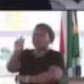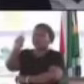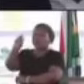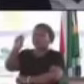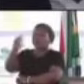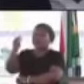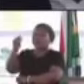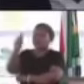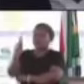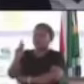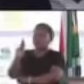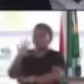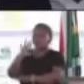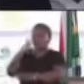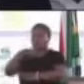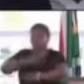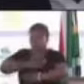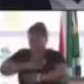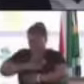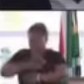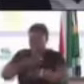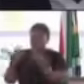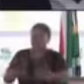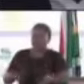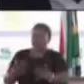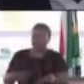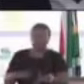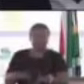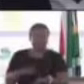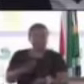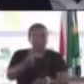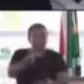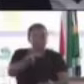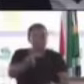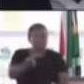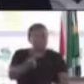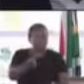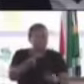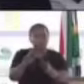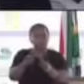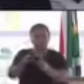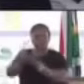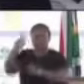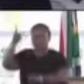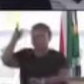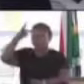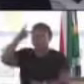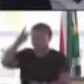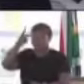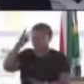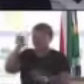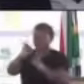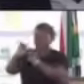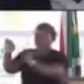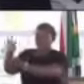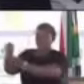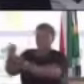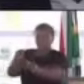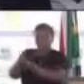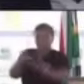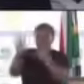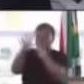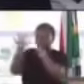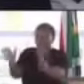Macingwane ngithokoza kakhulu ukuba khona kwakho nolwazi oza nalo kukho